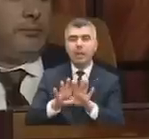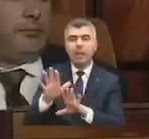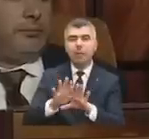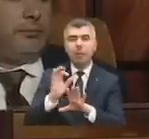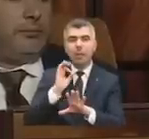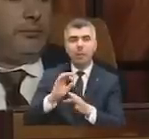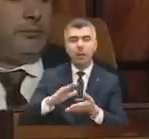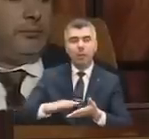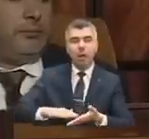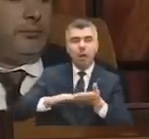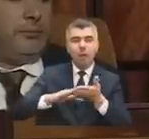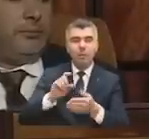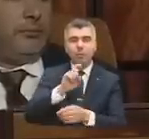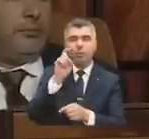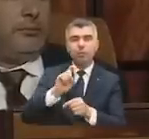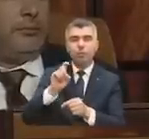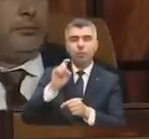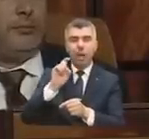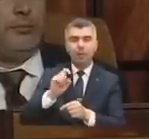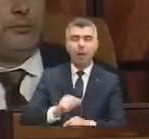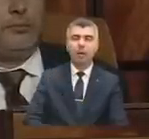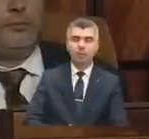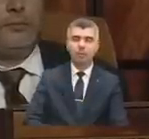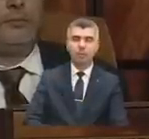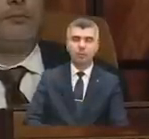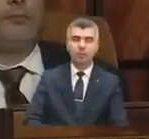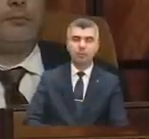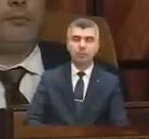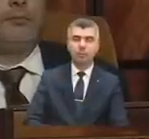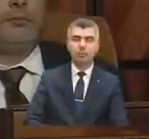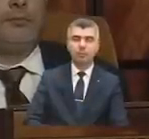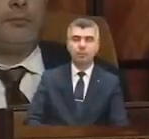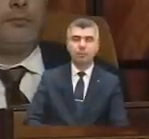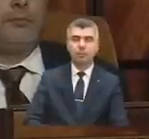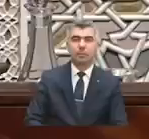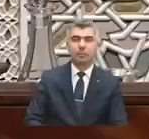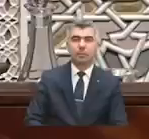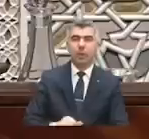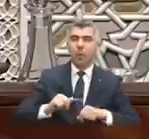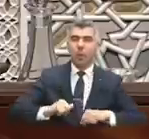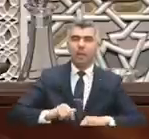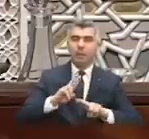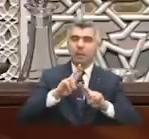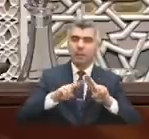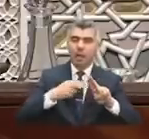الموارد البشريه جماعه المحليه شكرا السيد النائب المحترم